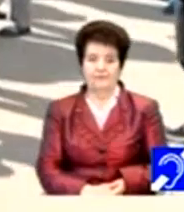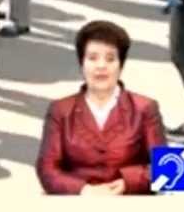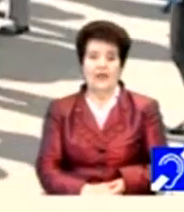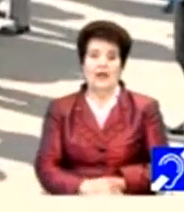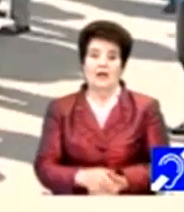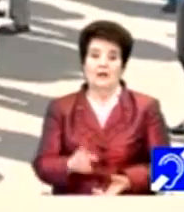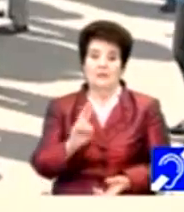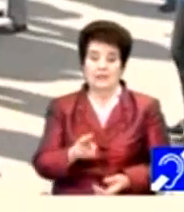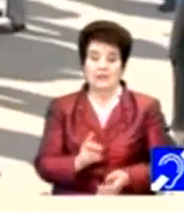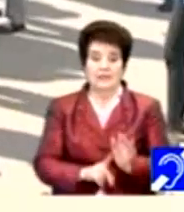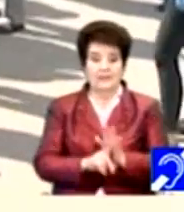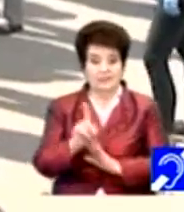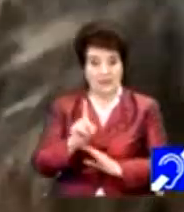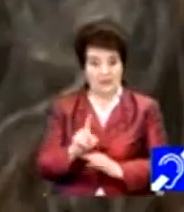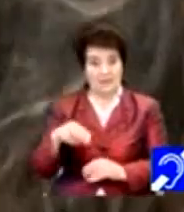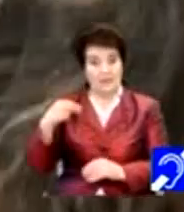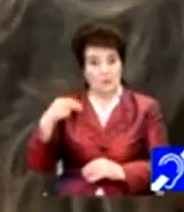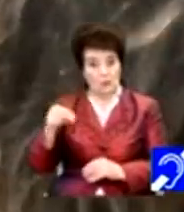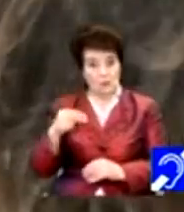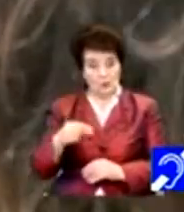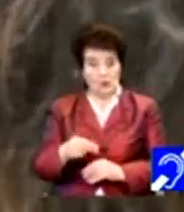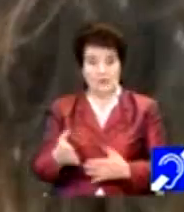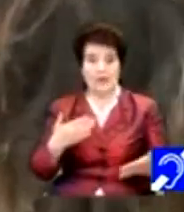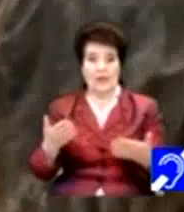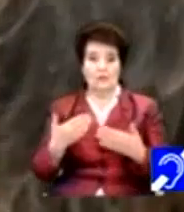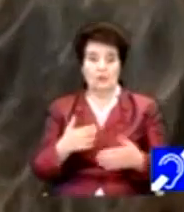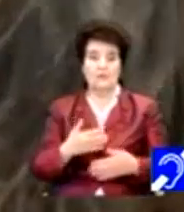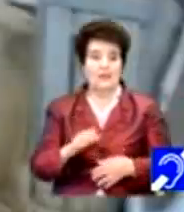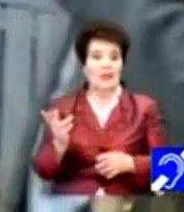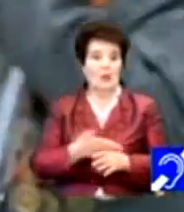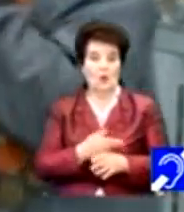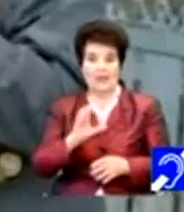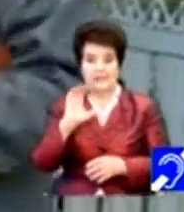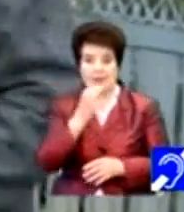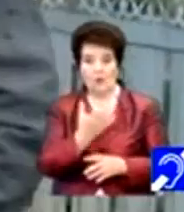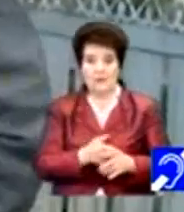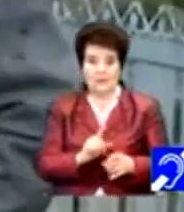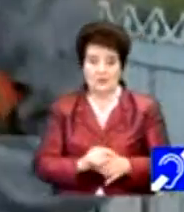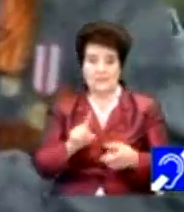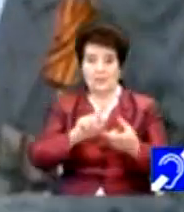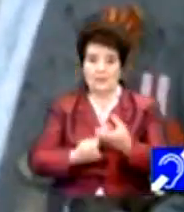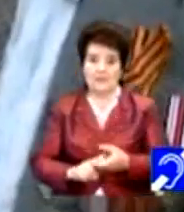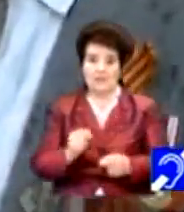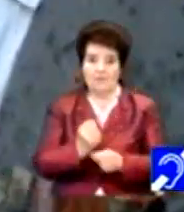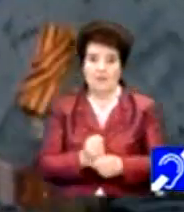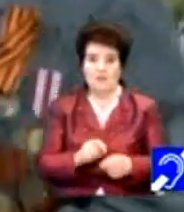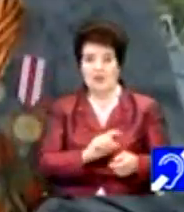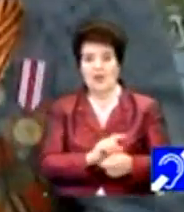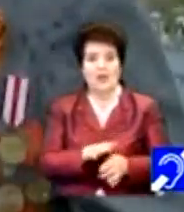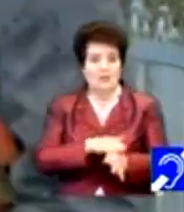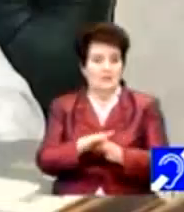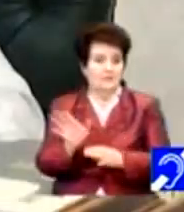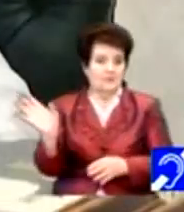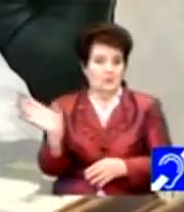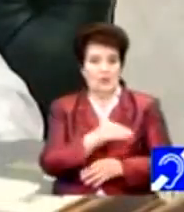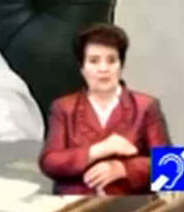De altfel, din Sart, președintele Dodon și-a afișat o atitudine deloc serioasă față de această pandemie care face ravagii în toată